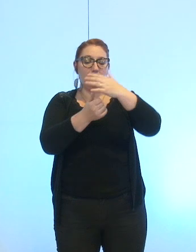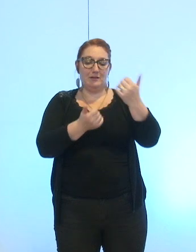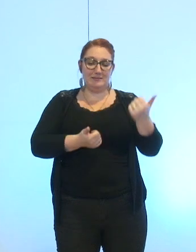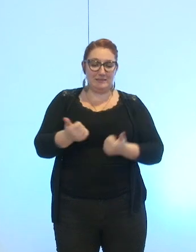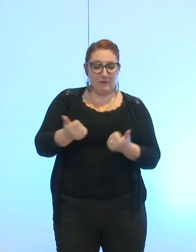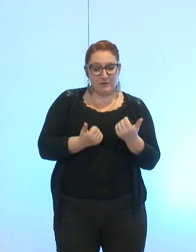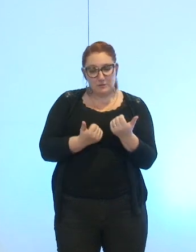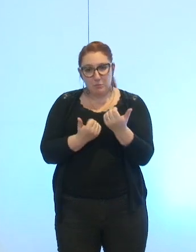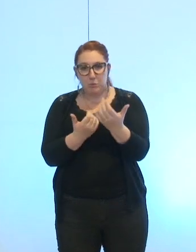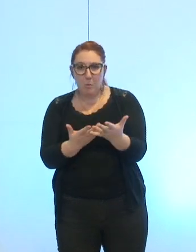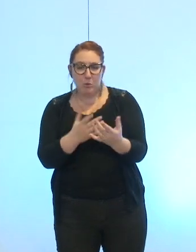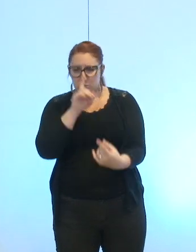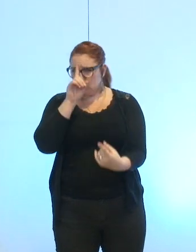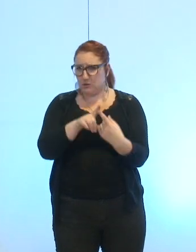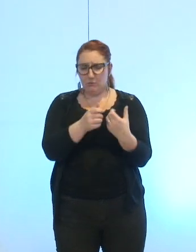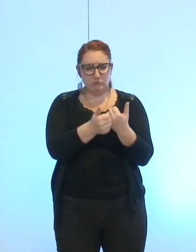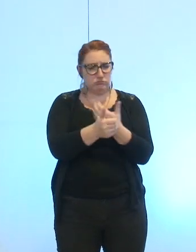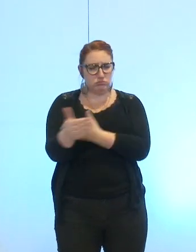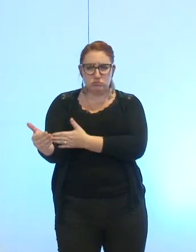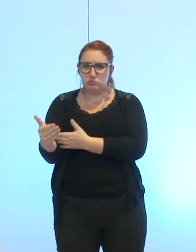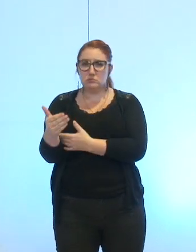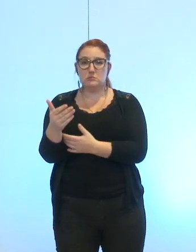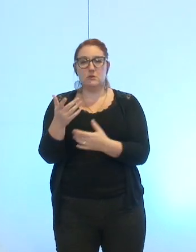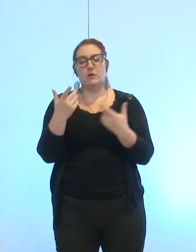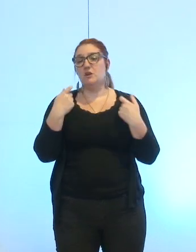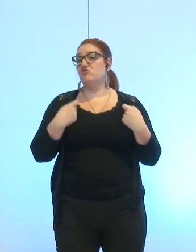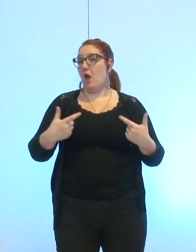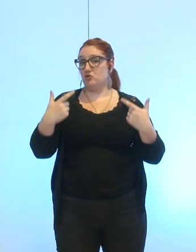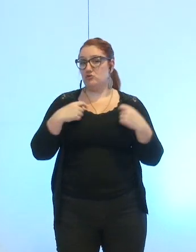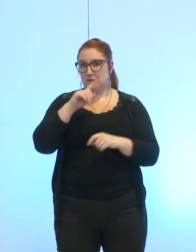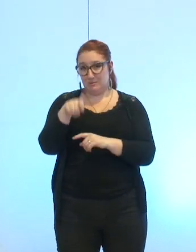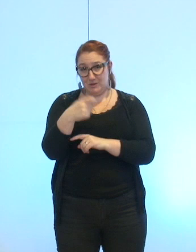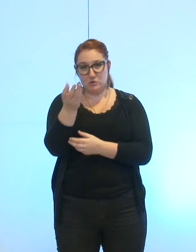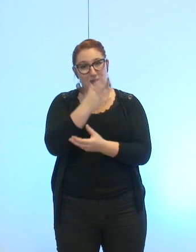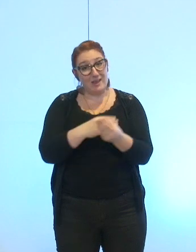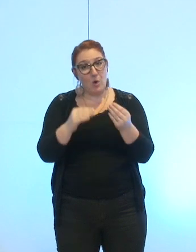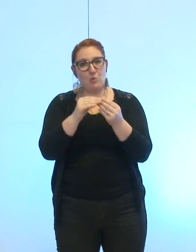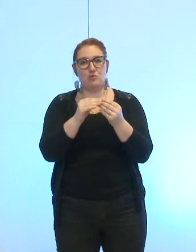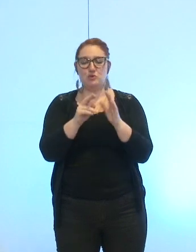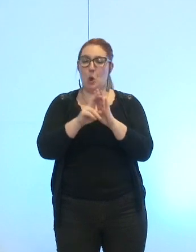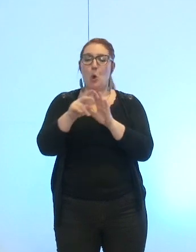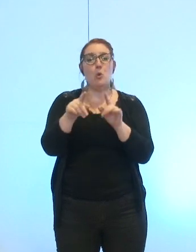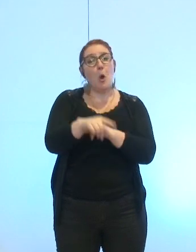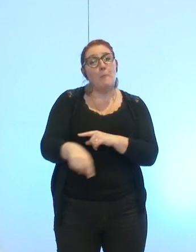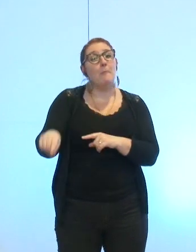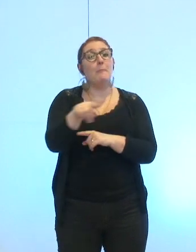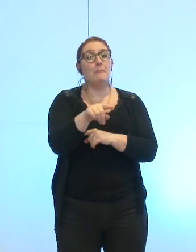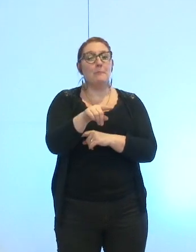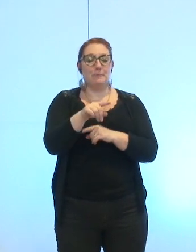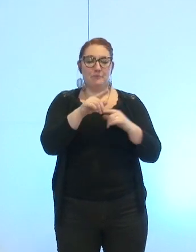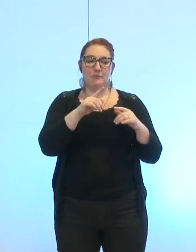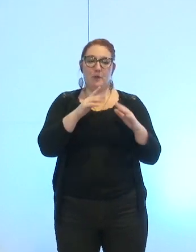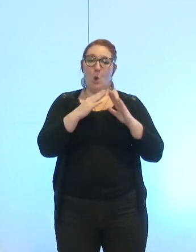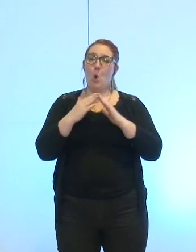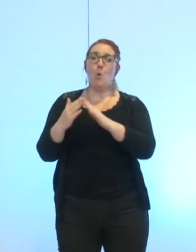propose dans différents domaines les Grenoblois ont continué à financer des politiques prises en charge par la Communauté